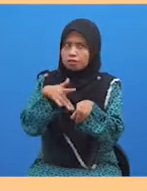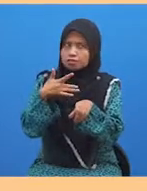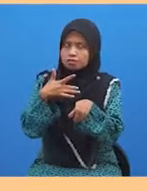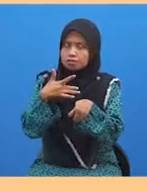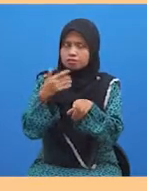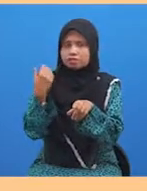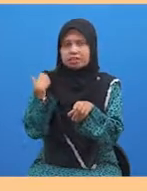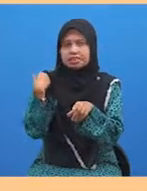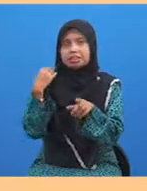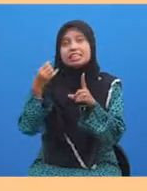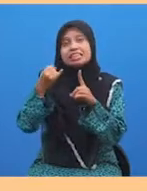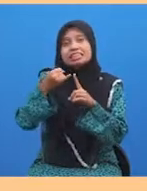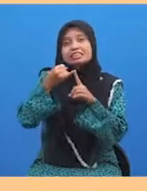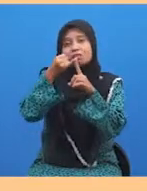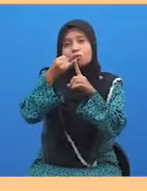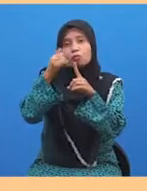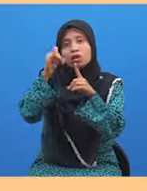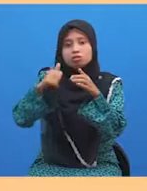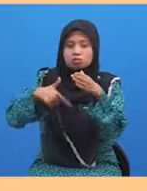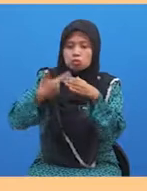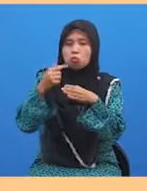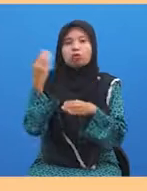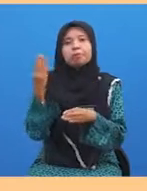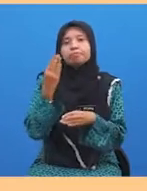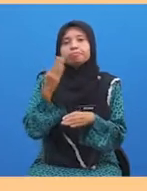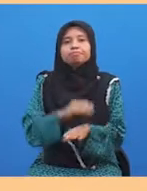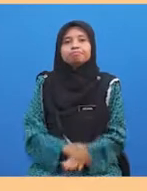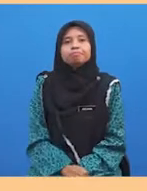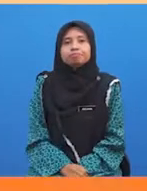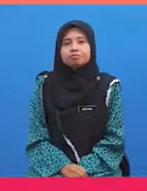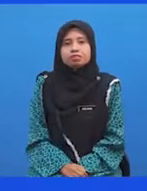mempunyai keistimewaan yang luar biasa.